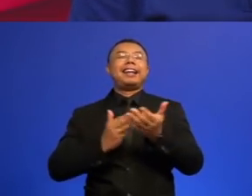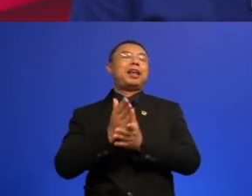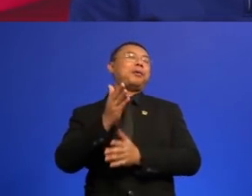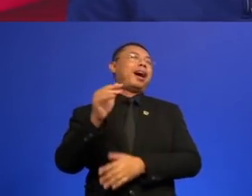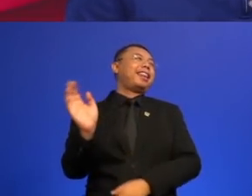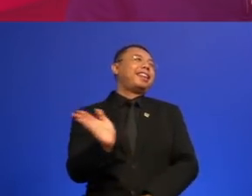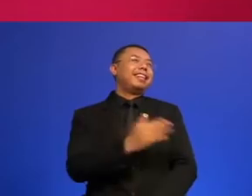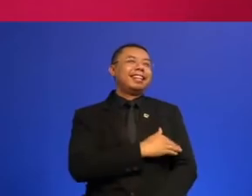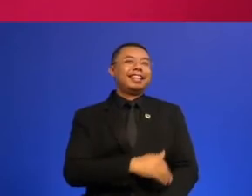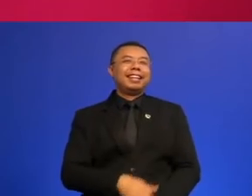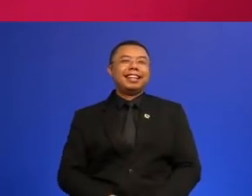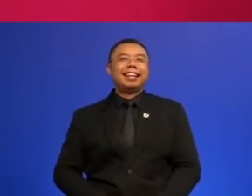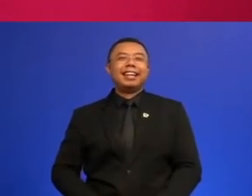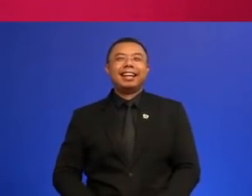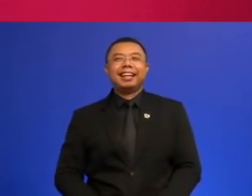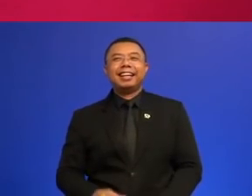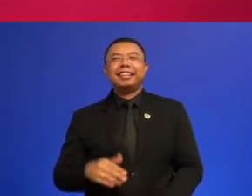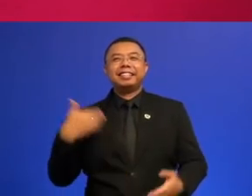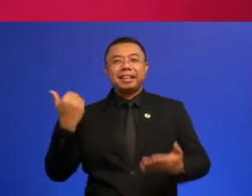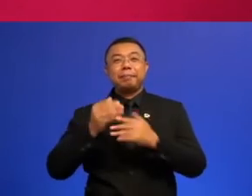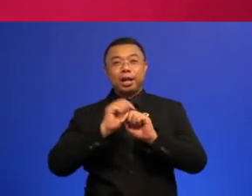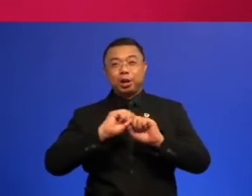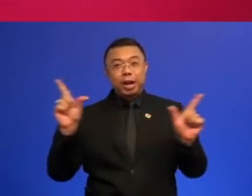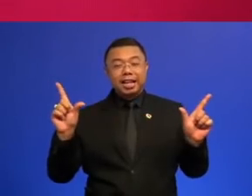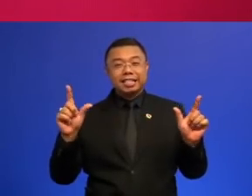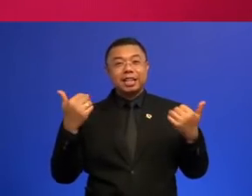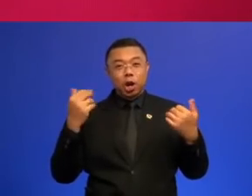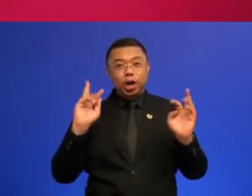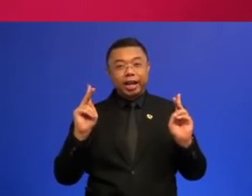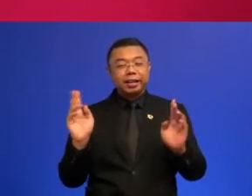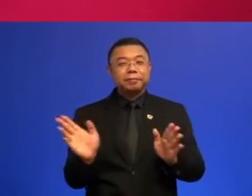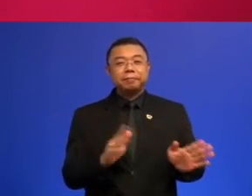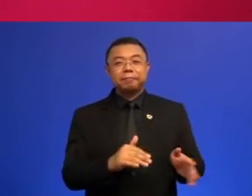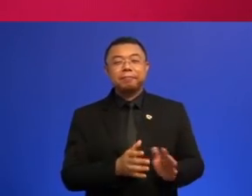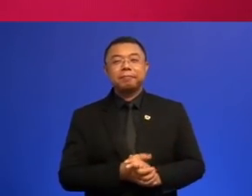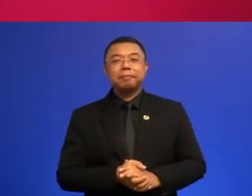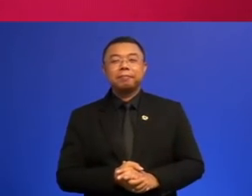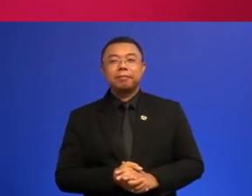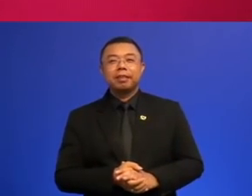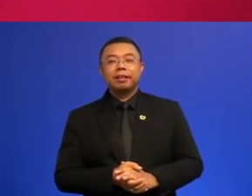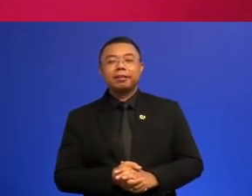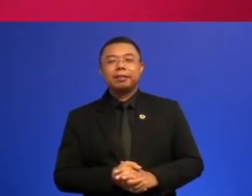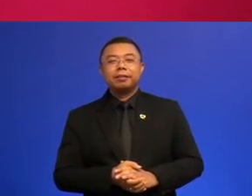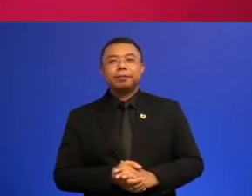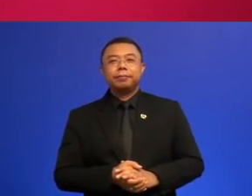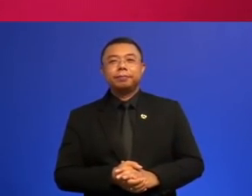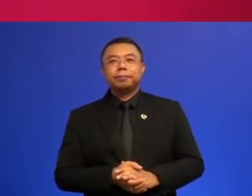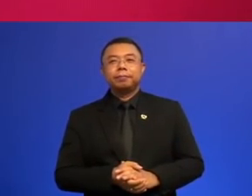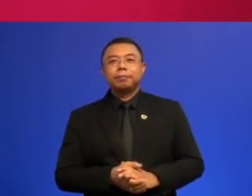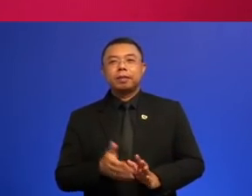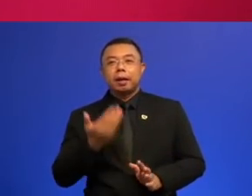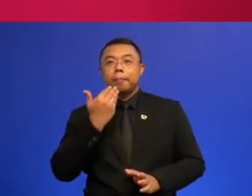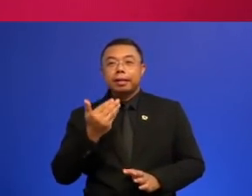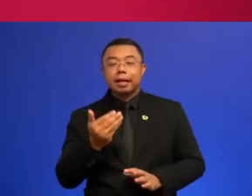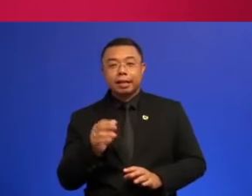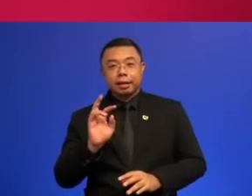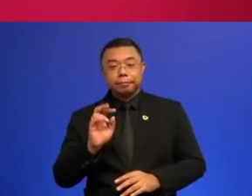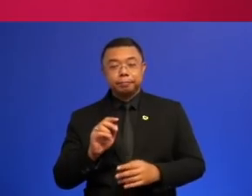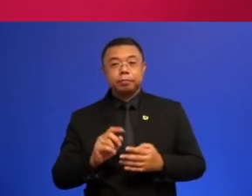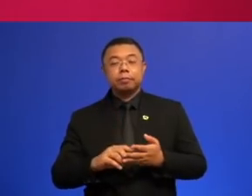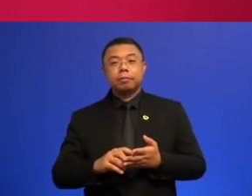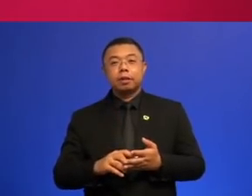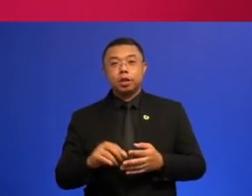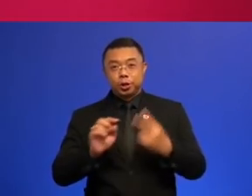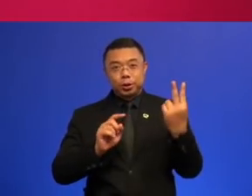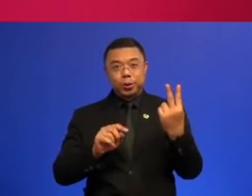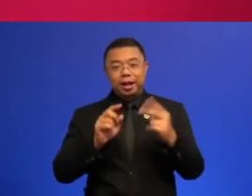dilewati. Dan sampai lunas ya Pak? Lulus. Iya. Oke, pertanyaan berikutnya. Dua